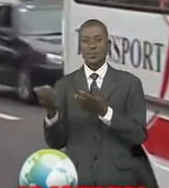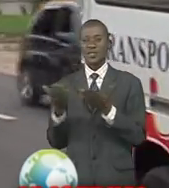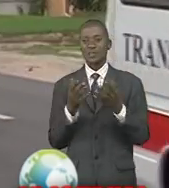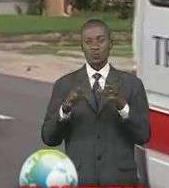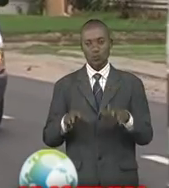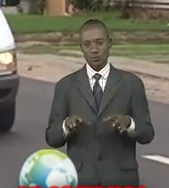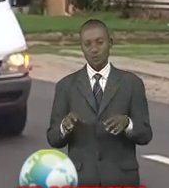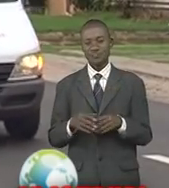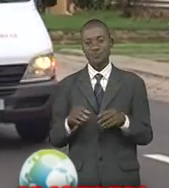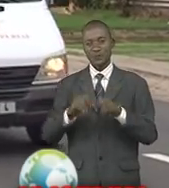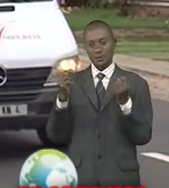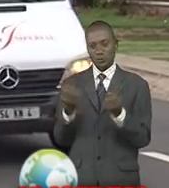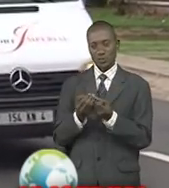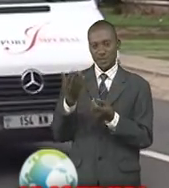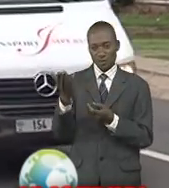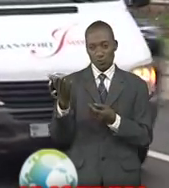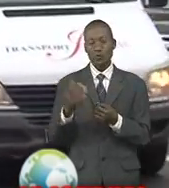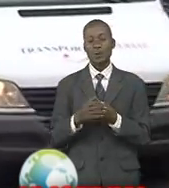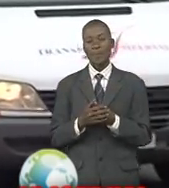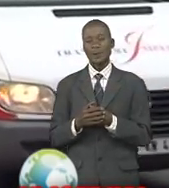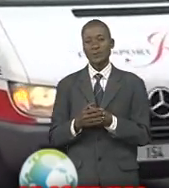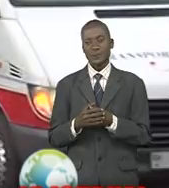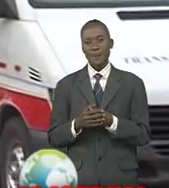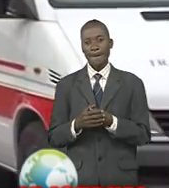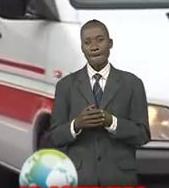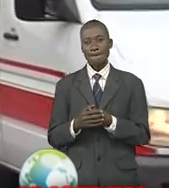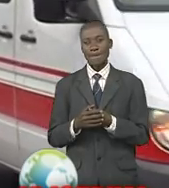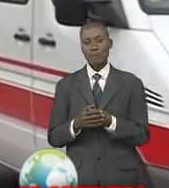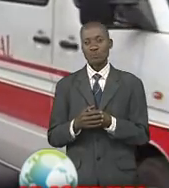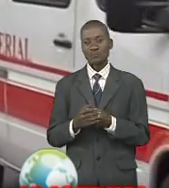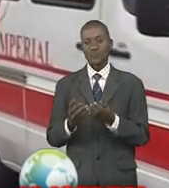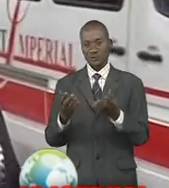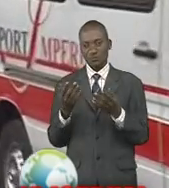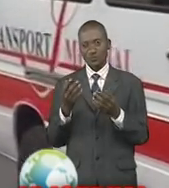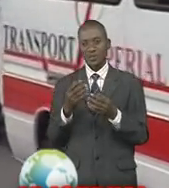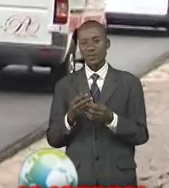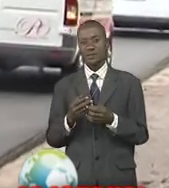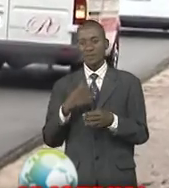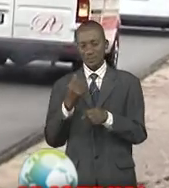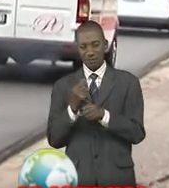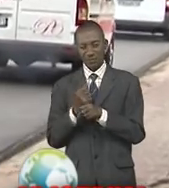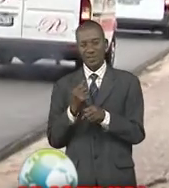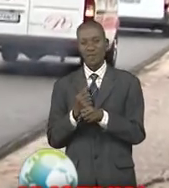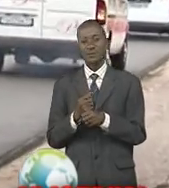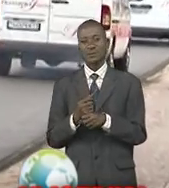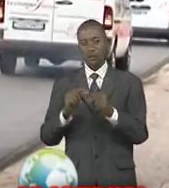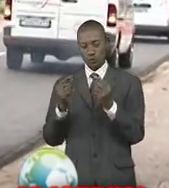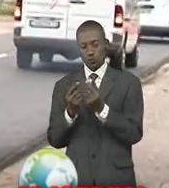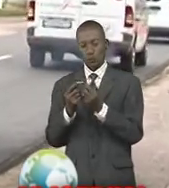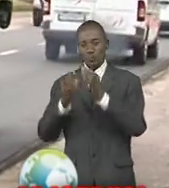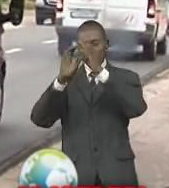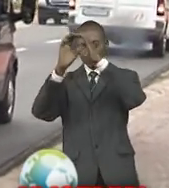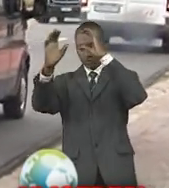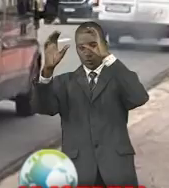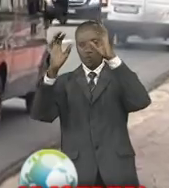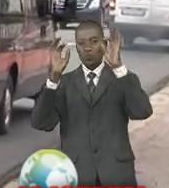Princesse Odette Investiment Group répond à l'appel du chef de l'État, Joseph Kabila Kabongé, avec ce premier lot de bus d'un confort digne des